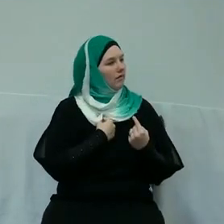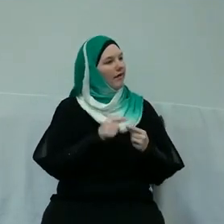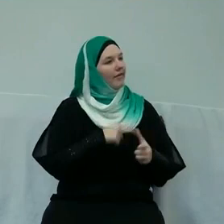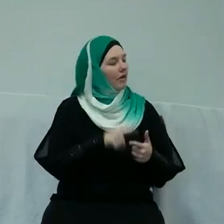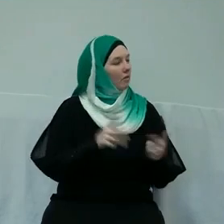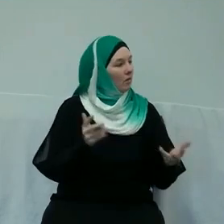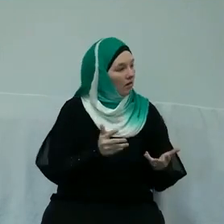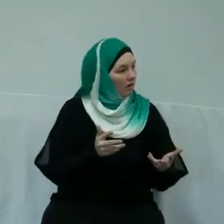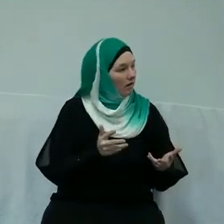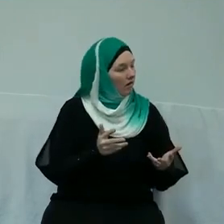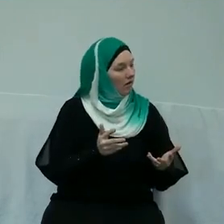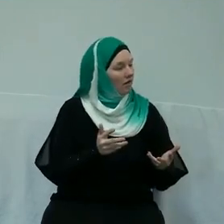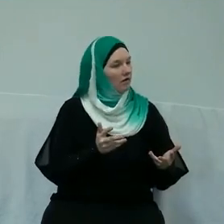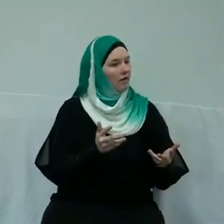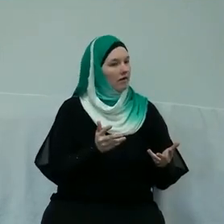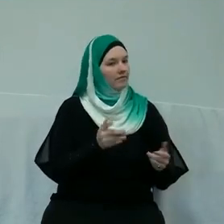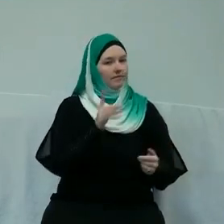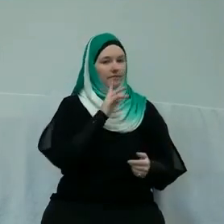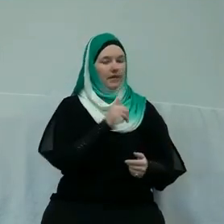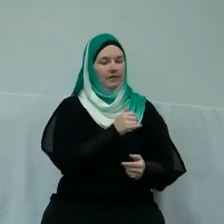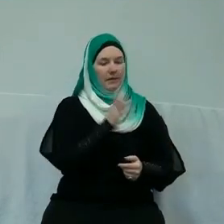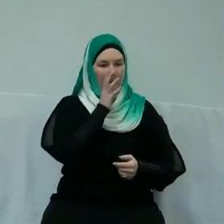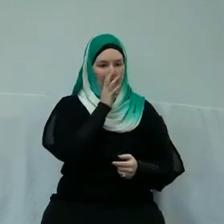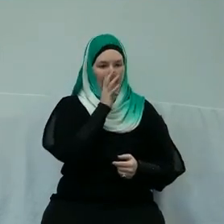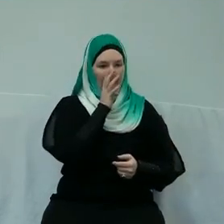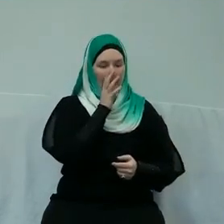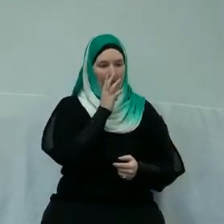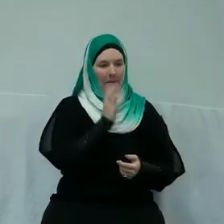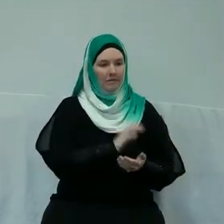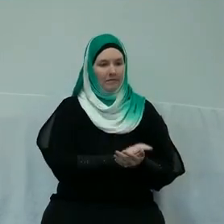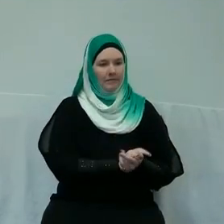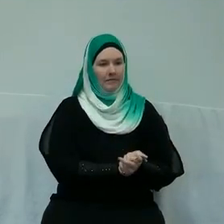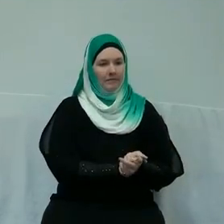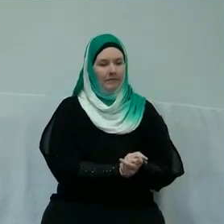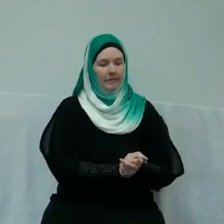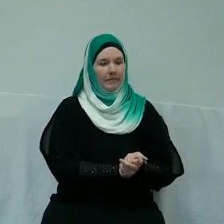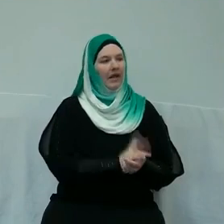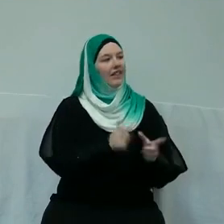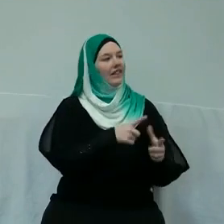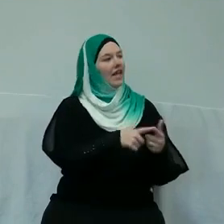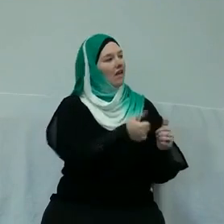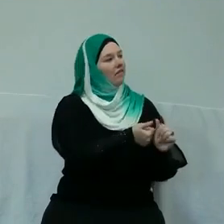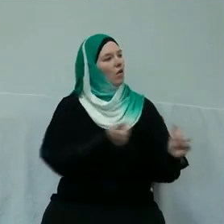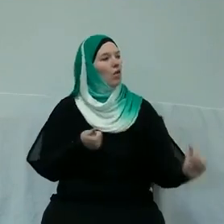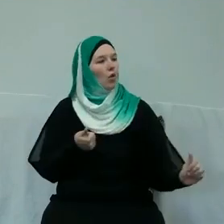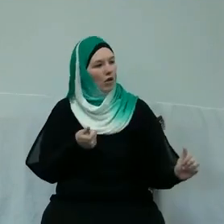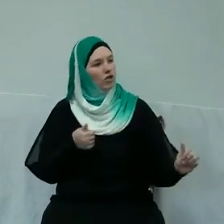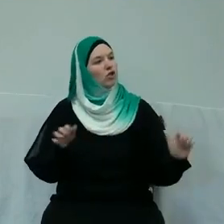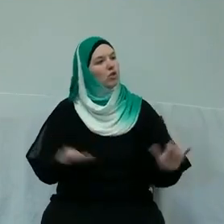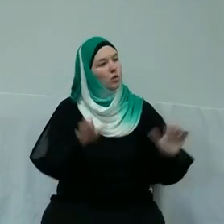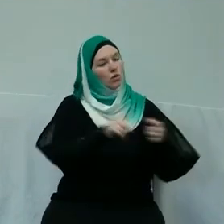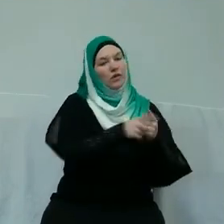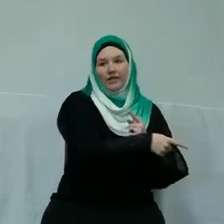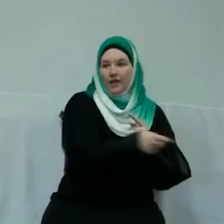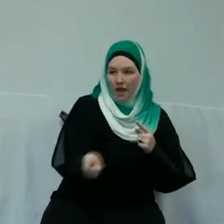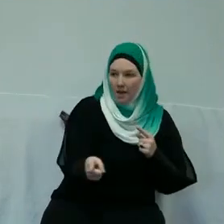الإساءة. وإن أساءوا أن تتجنبوا الإساءة. Avoid doing to them